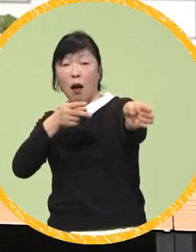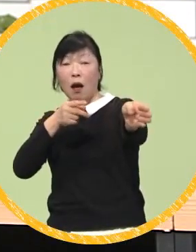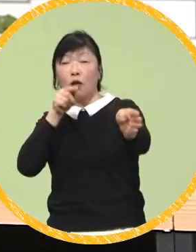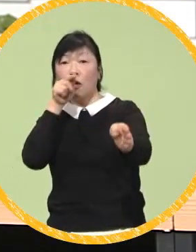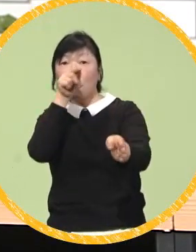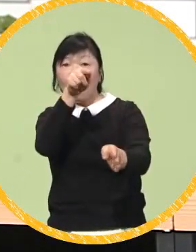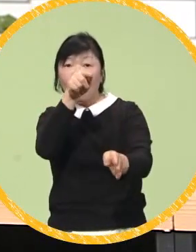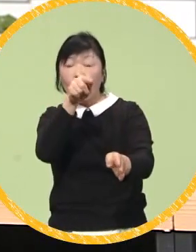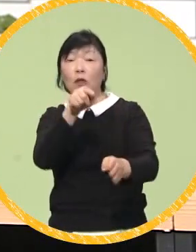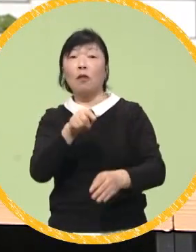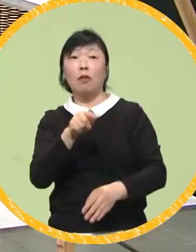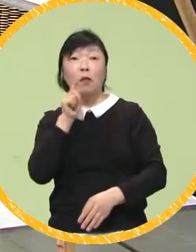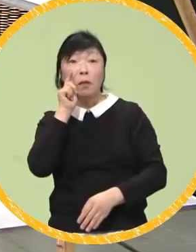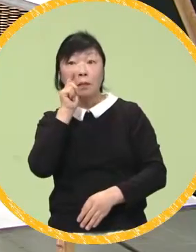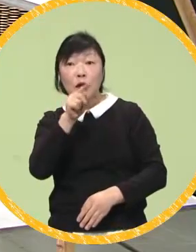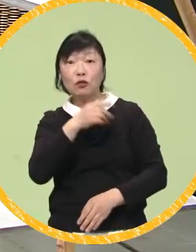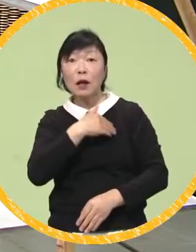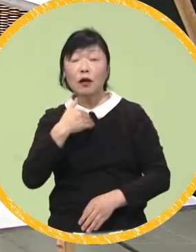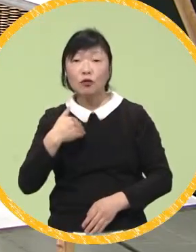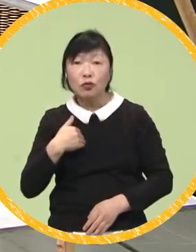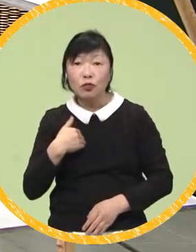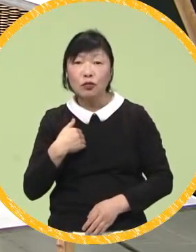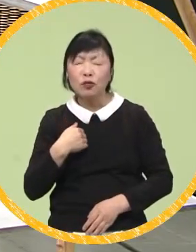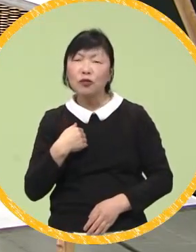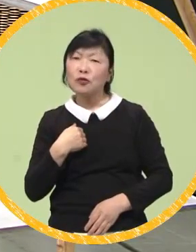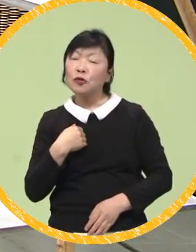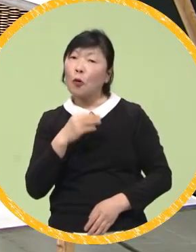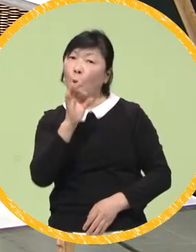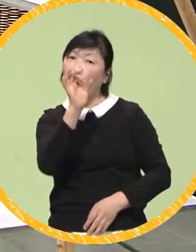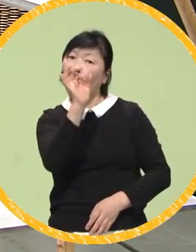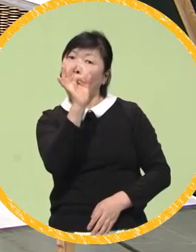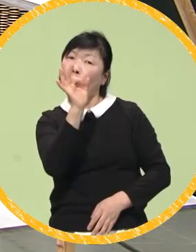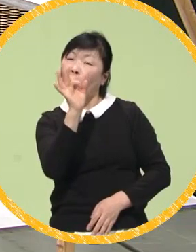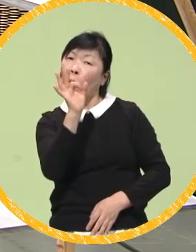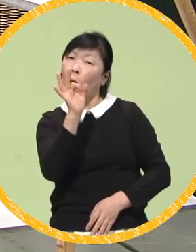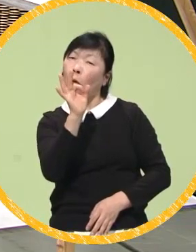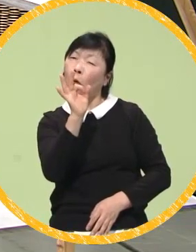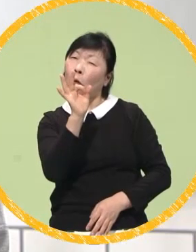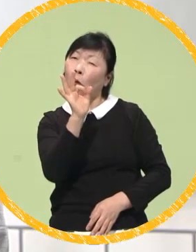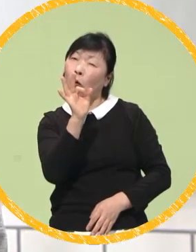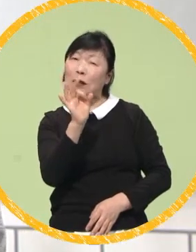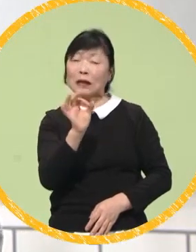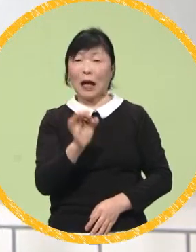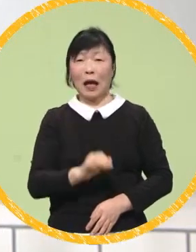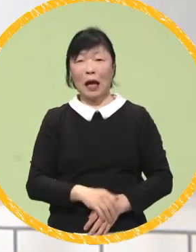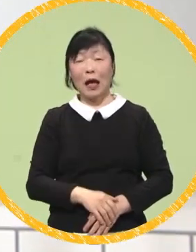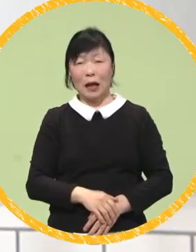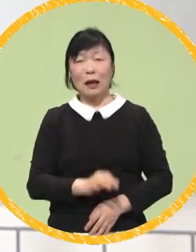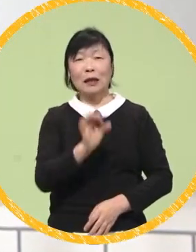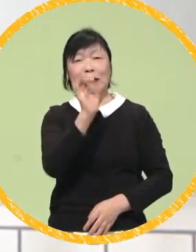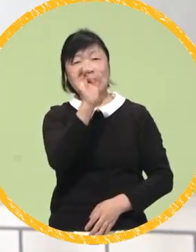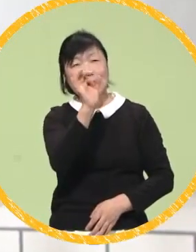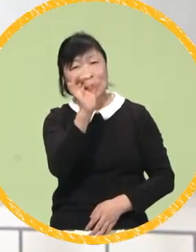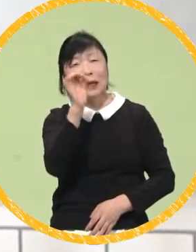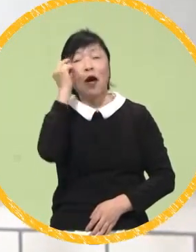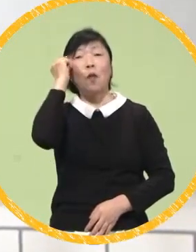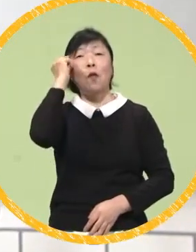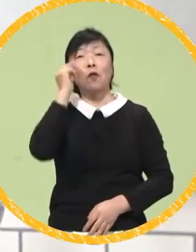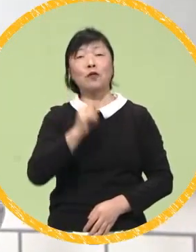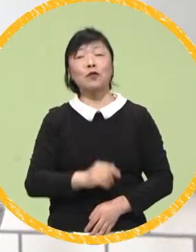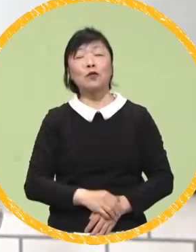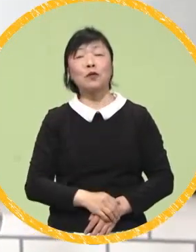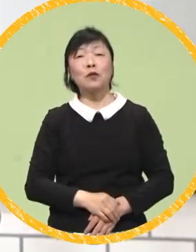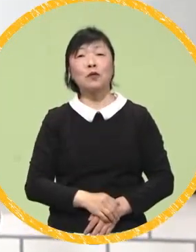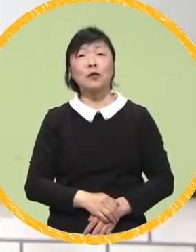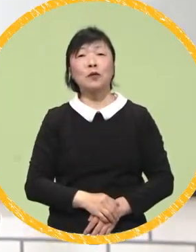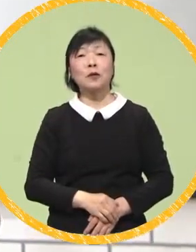よそうでお願いしますaどのぐらいに見えるんですか誰かちょっとくらいにちっちゃく見えますちーそうですね着にもう本当に